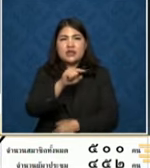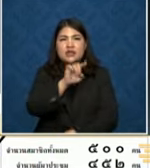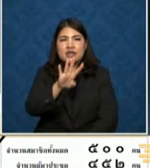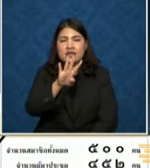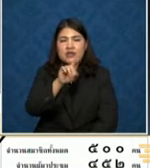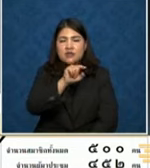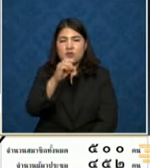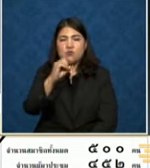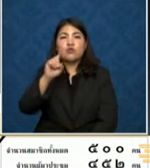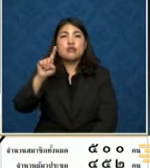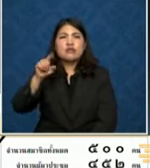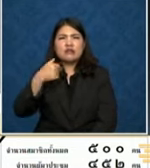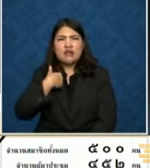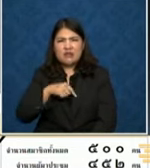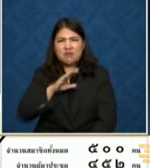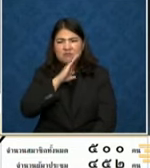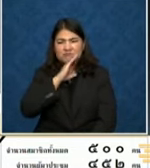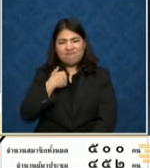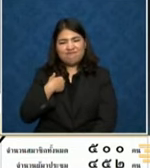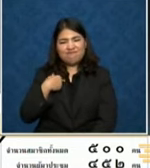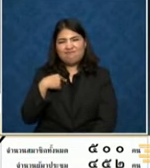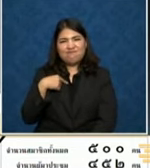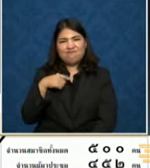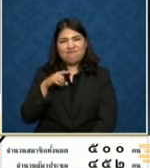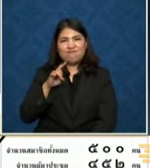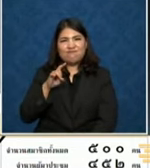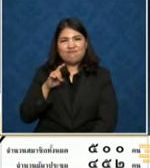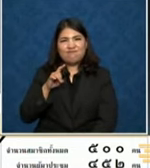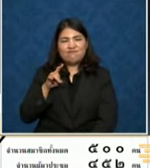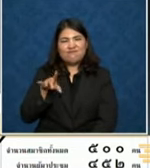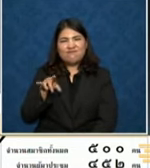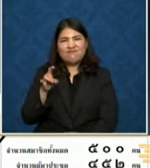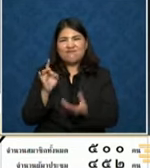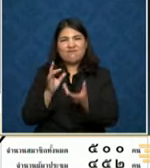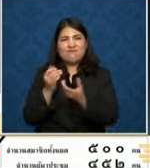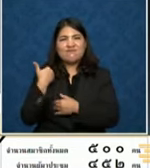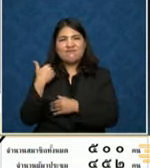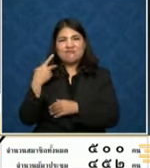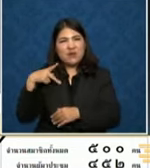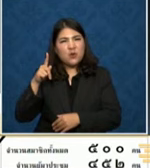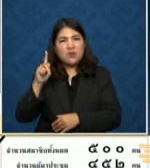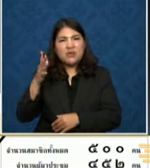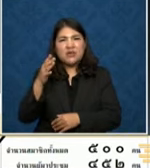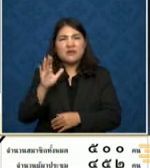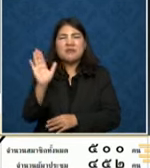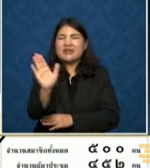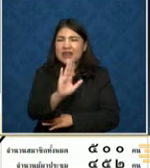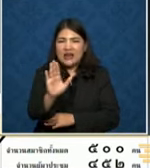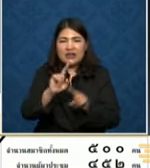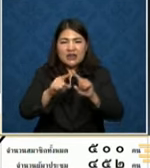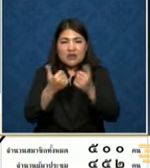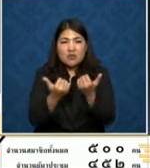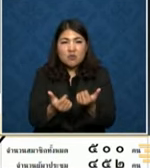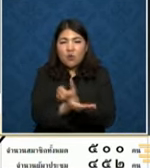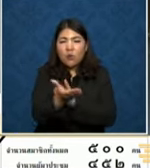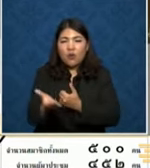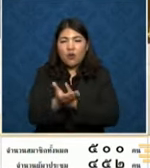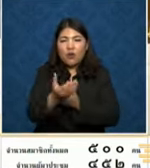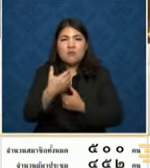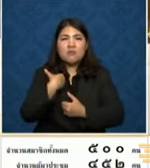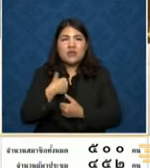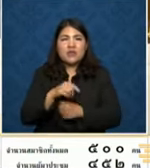ครับนะครับท่านอย่าด้อยค่าพี่น้องที่กำลังถือครุฑเขียวเขากำลังมีความสุข